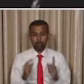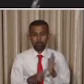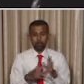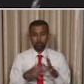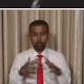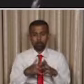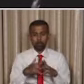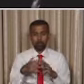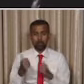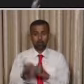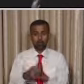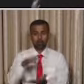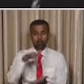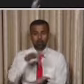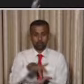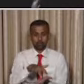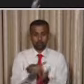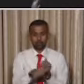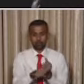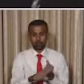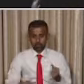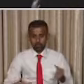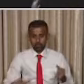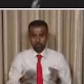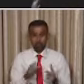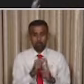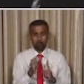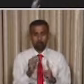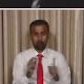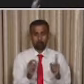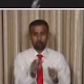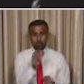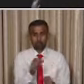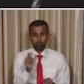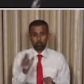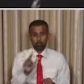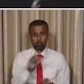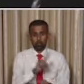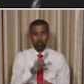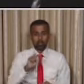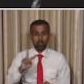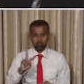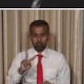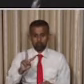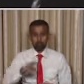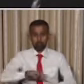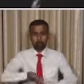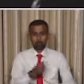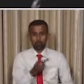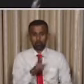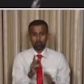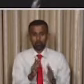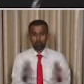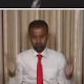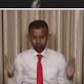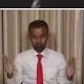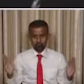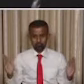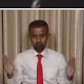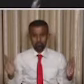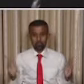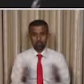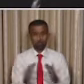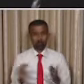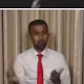තැන නියෝජනය කරන මන්ත්‍රීවරු 72 පැය 12ක් ඇතුළත උන් හිටි